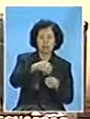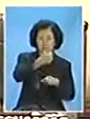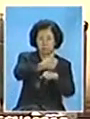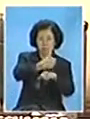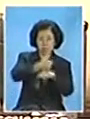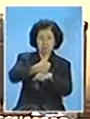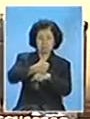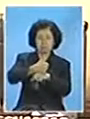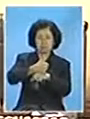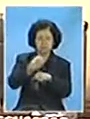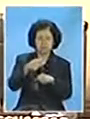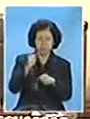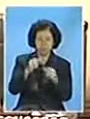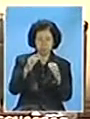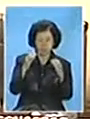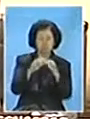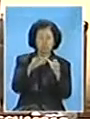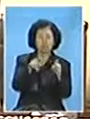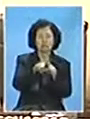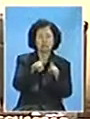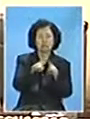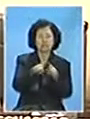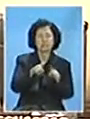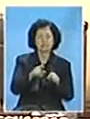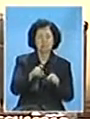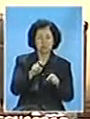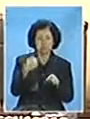ถ้าหัวนี่เขาเป็นกลุ่มเดียวกันเนี่ยผมก็คิดว่าน่าจะได้ประโย